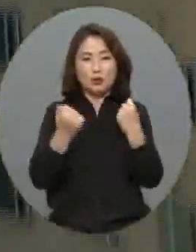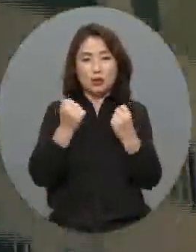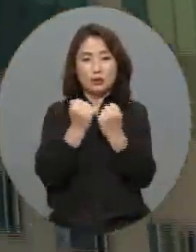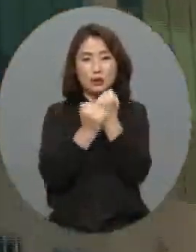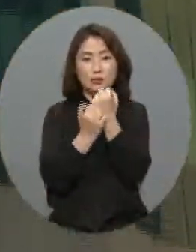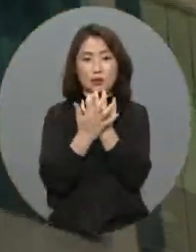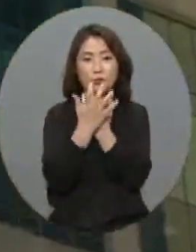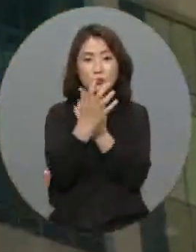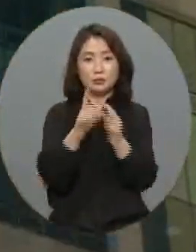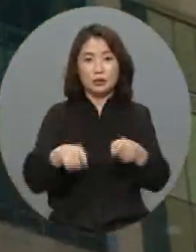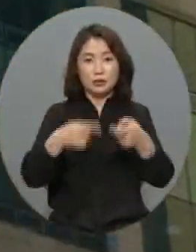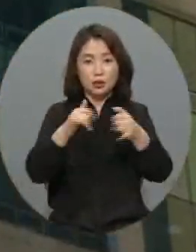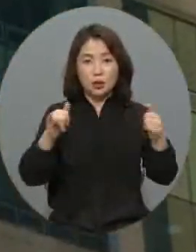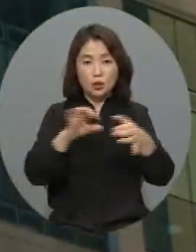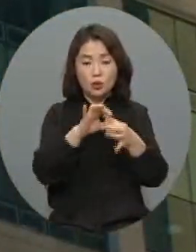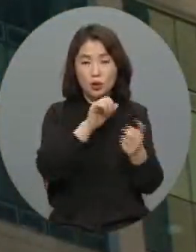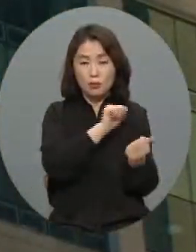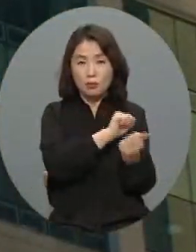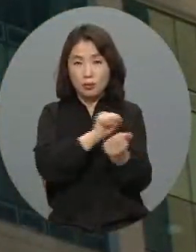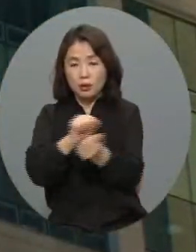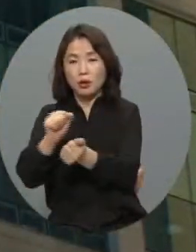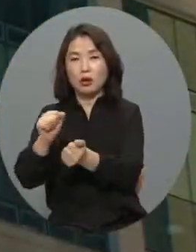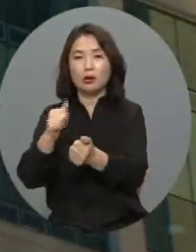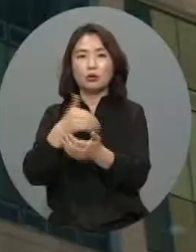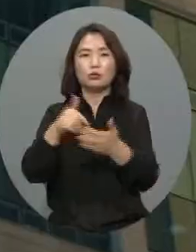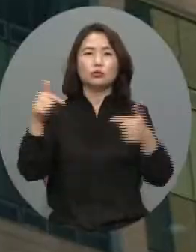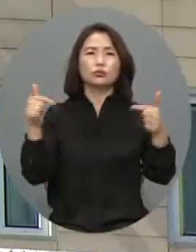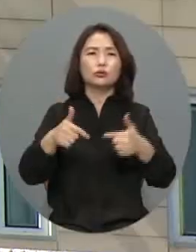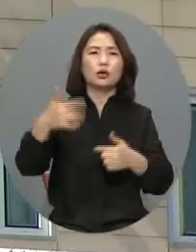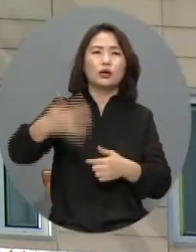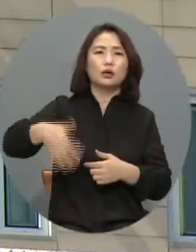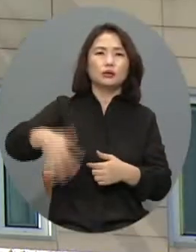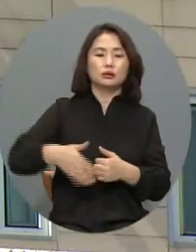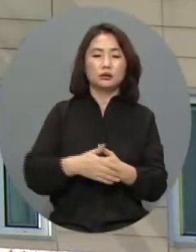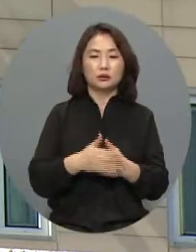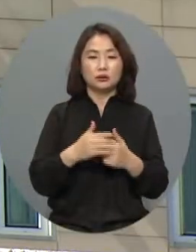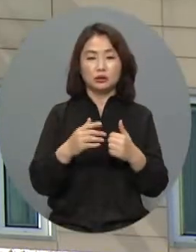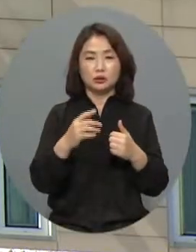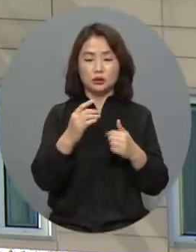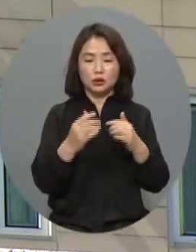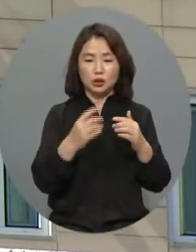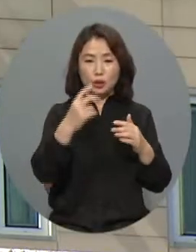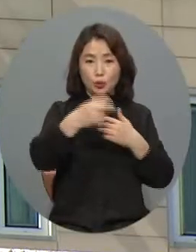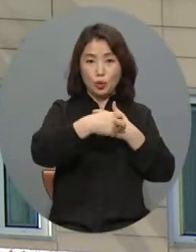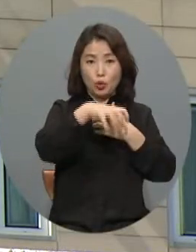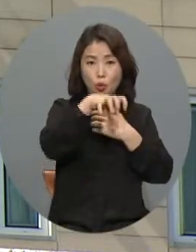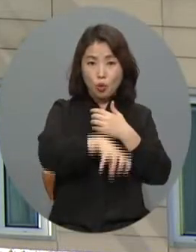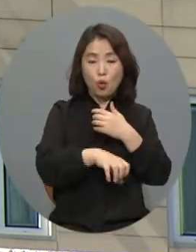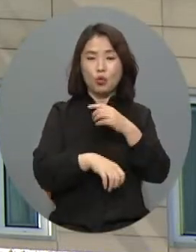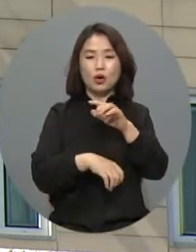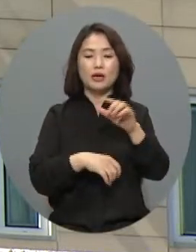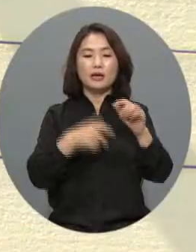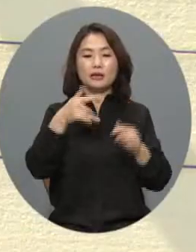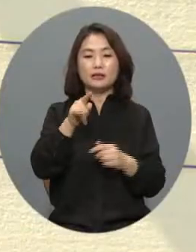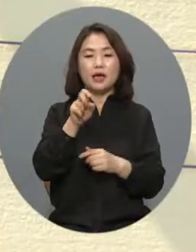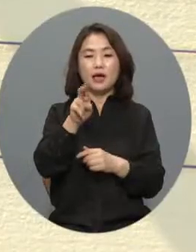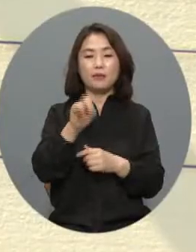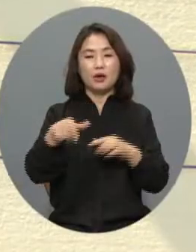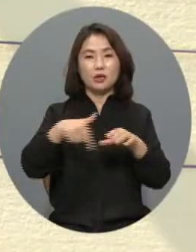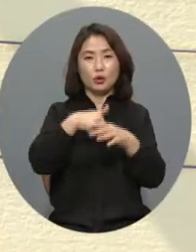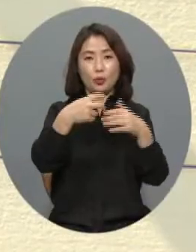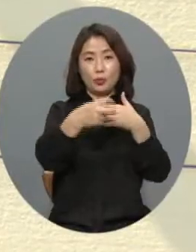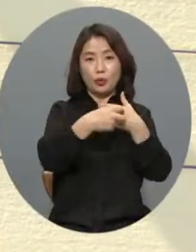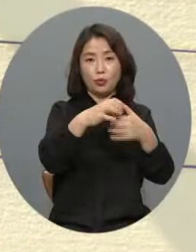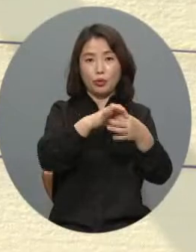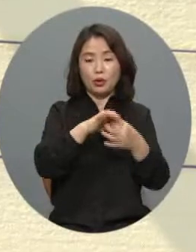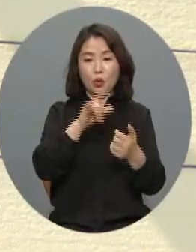부산건강식품사업설명회 참석자 관련 감염이 숙지지 않고 있습니다. 지역 최대 병원 중 하나인 세명기독병원과